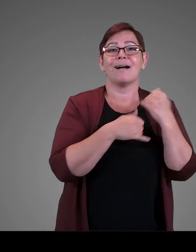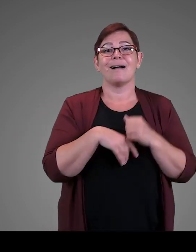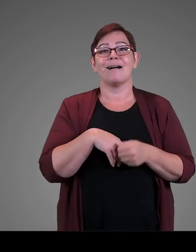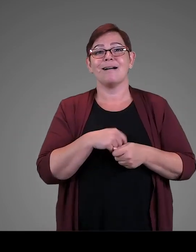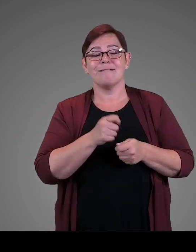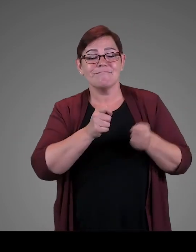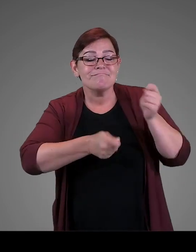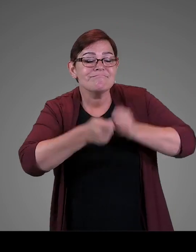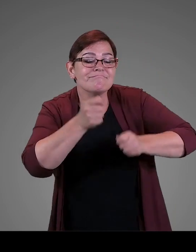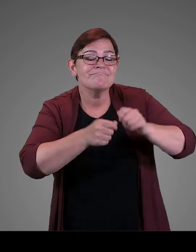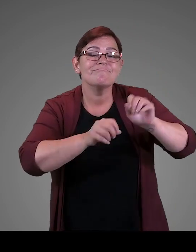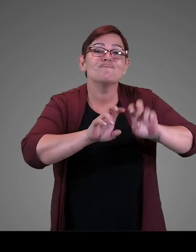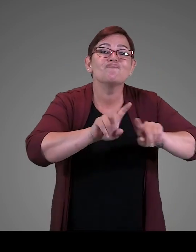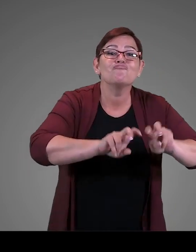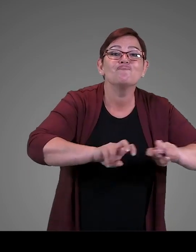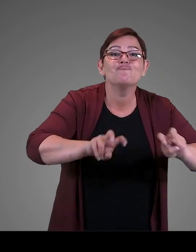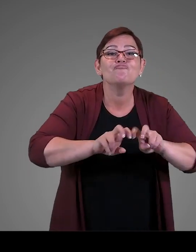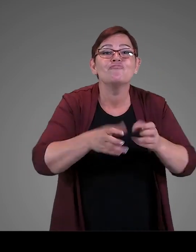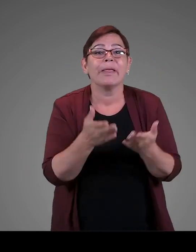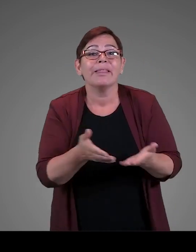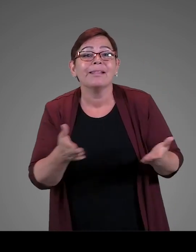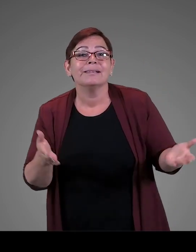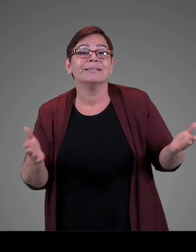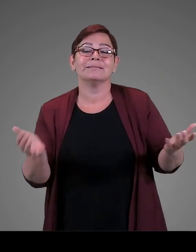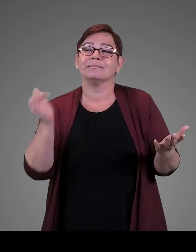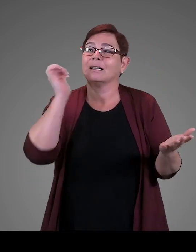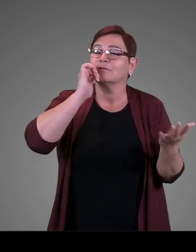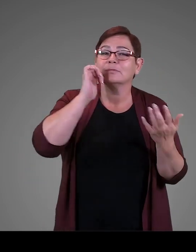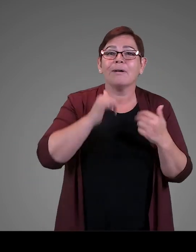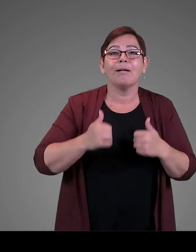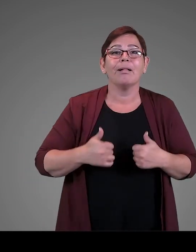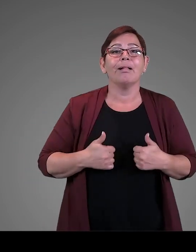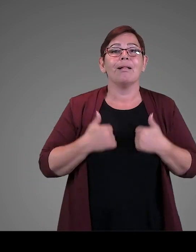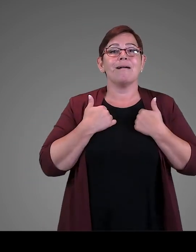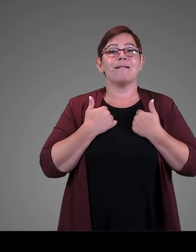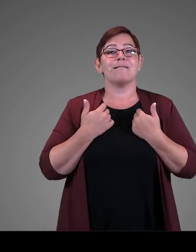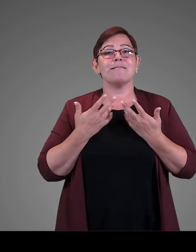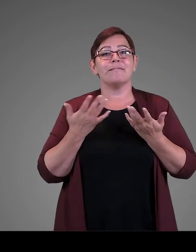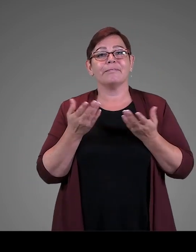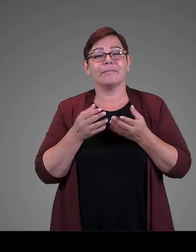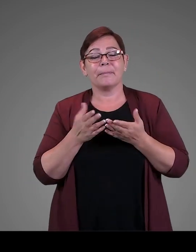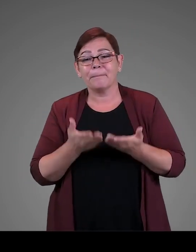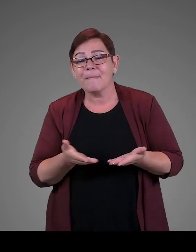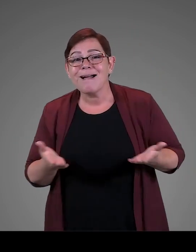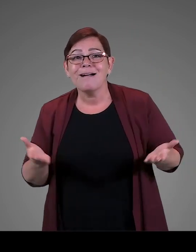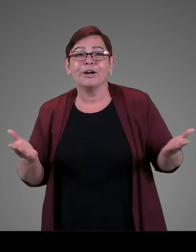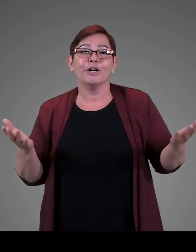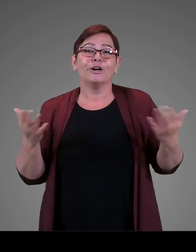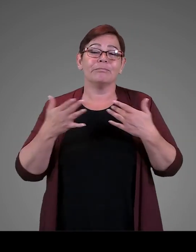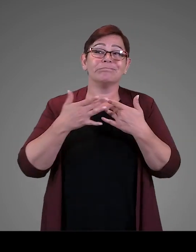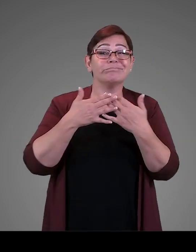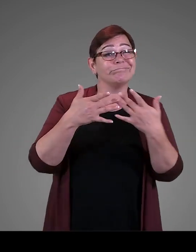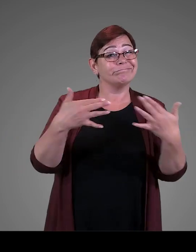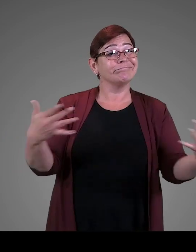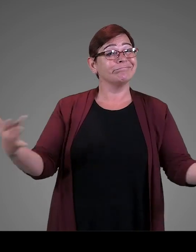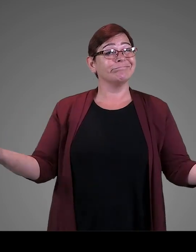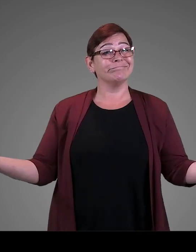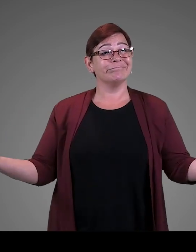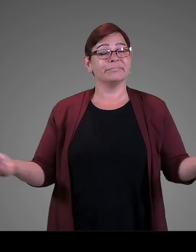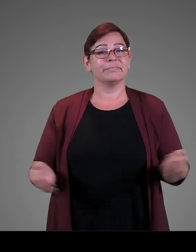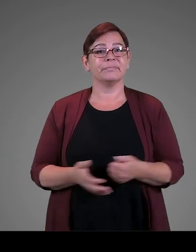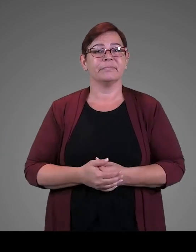erreurs, trafiquer les choses, le quotidien, la matière, etc. Alors, Mais tu